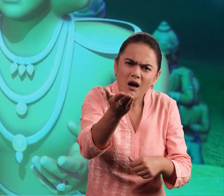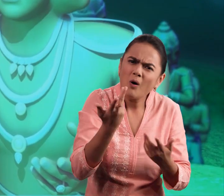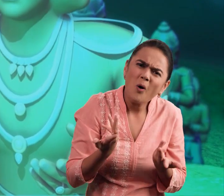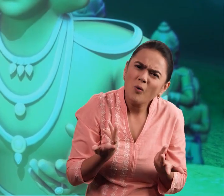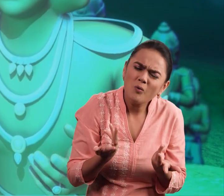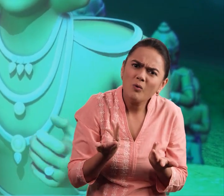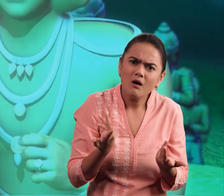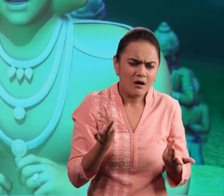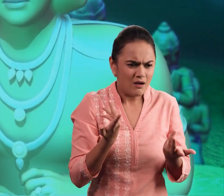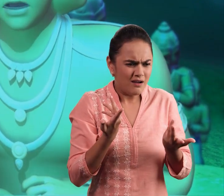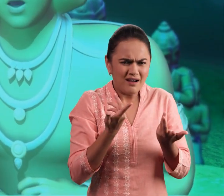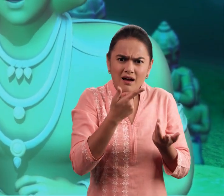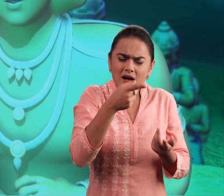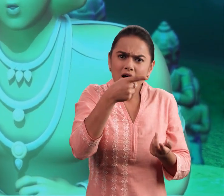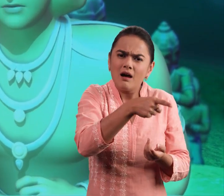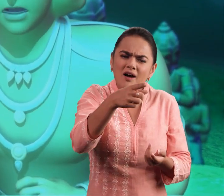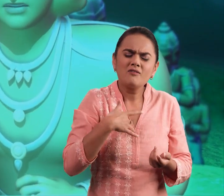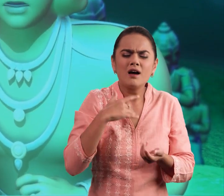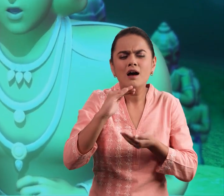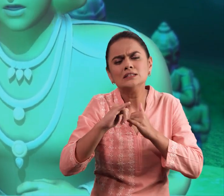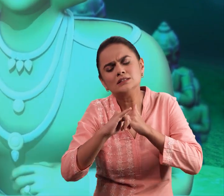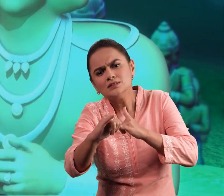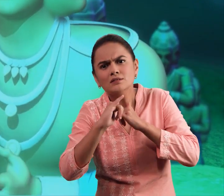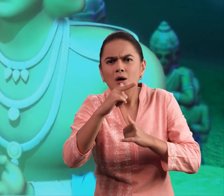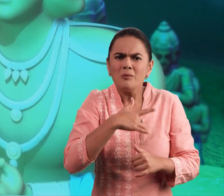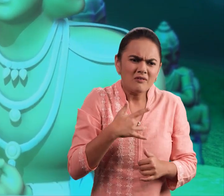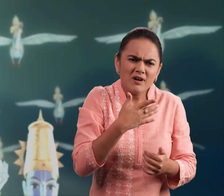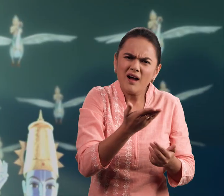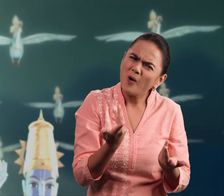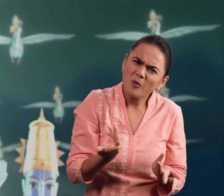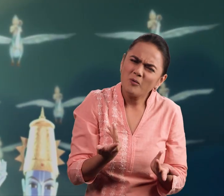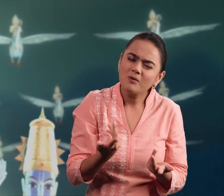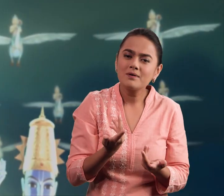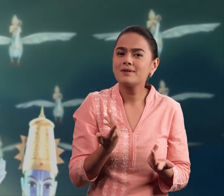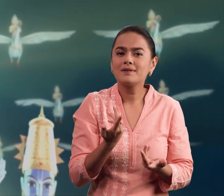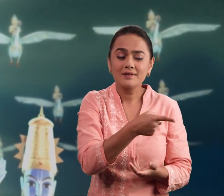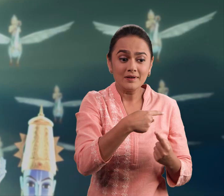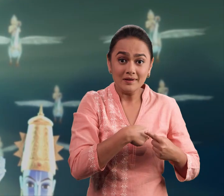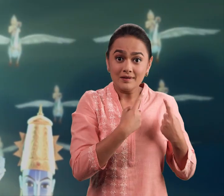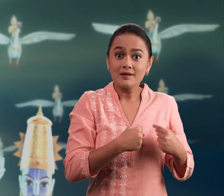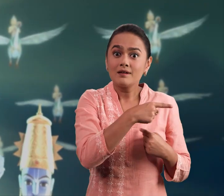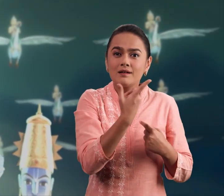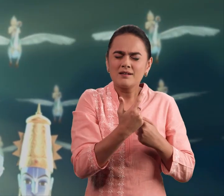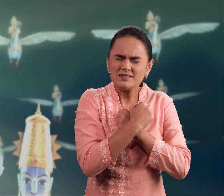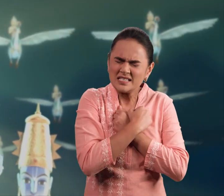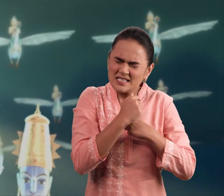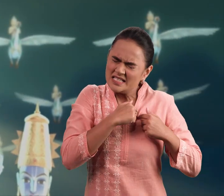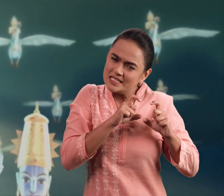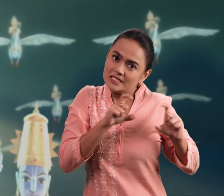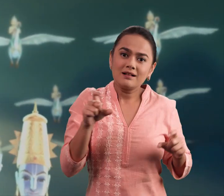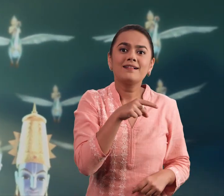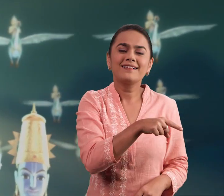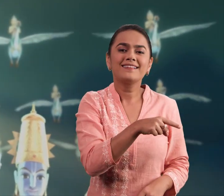प्रभु। उनको आप में एक साधारण बाल गोपाल ही दिखता है। उनका प्रेम शुद्ध और निष्पाप है